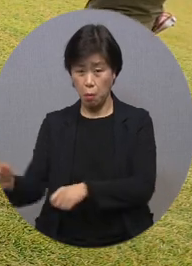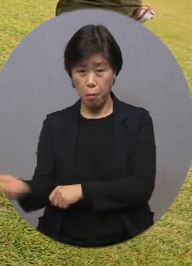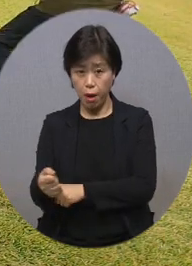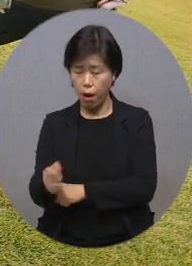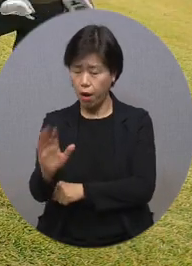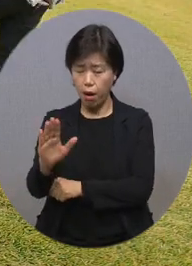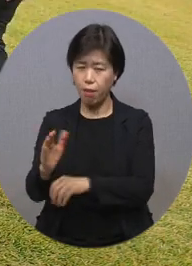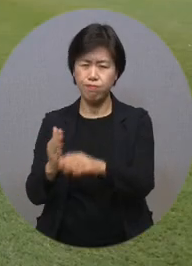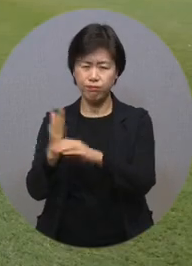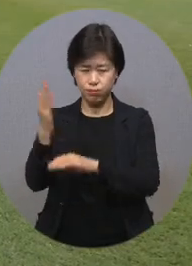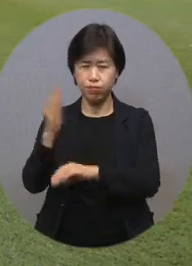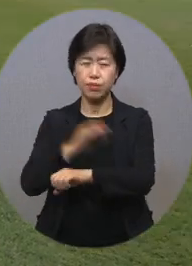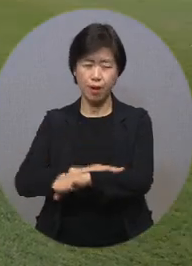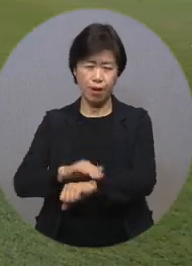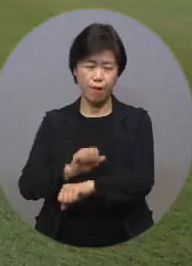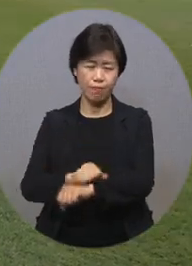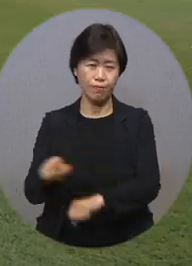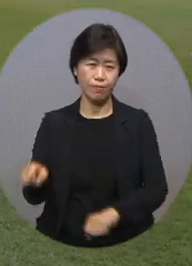보통 수준 아니야.